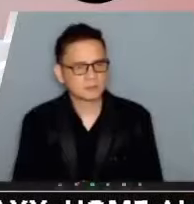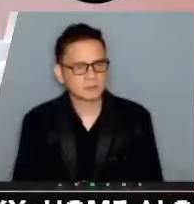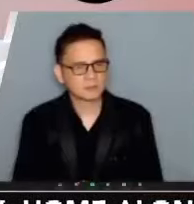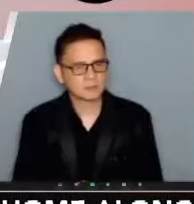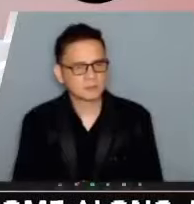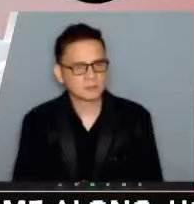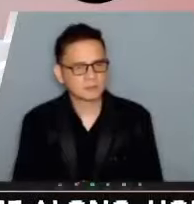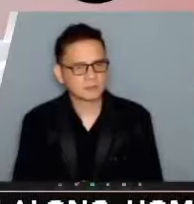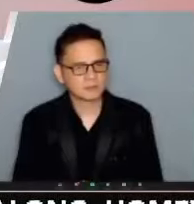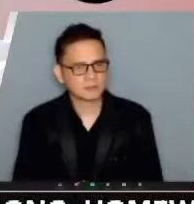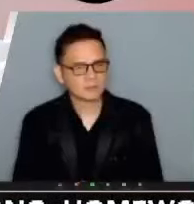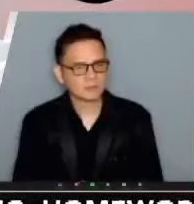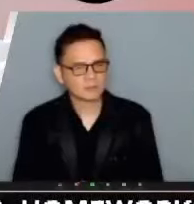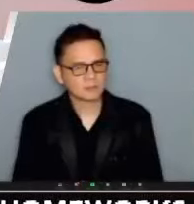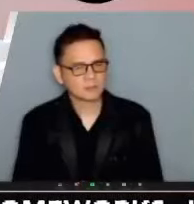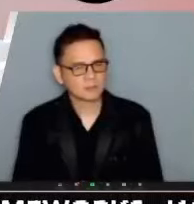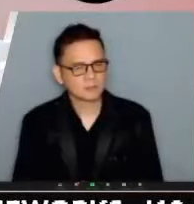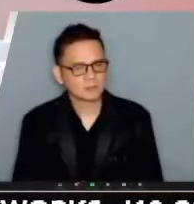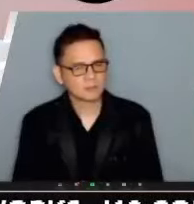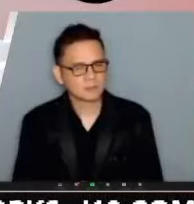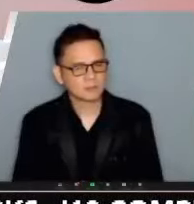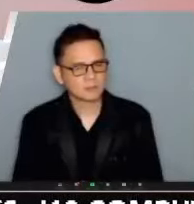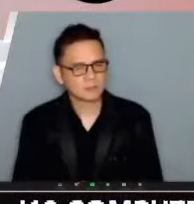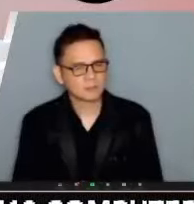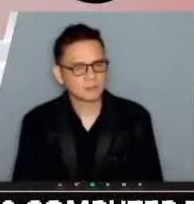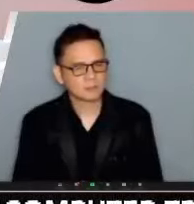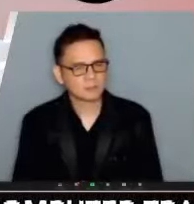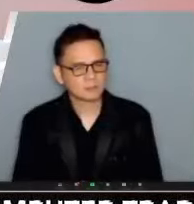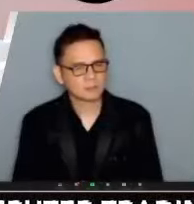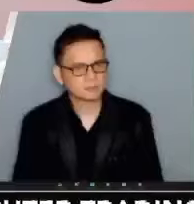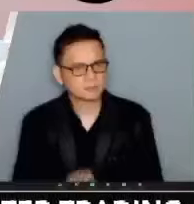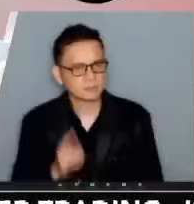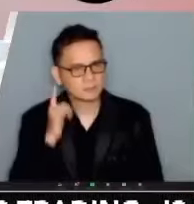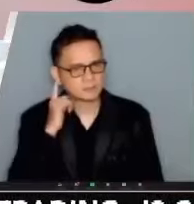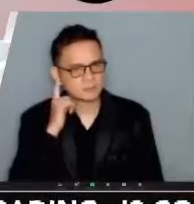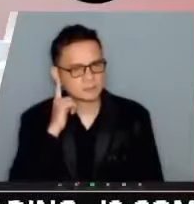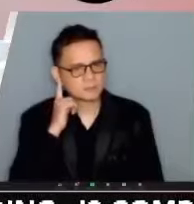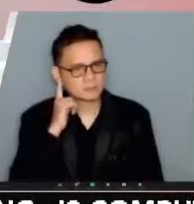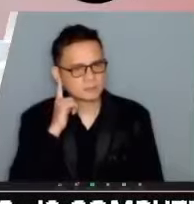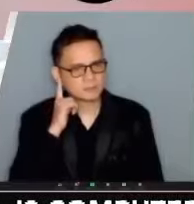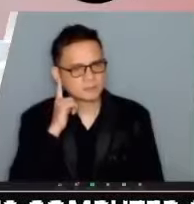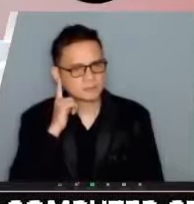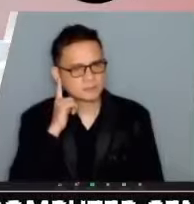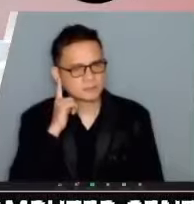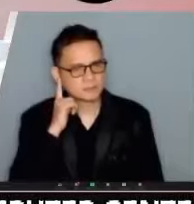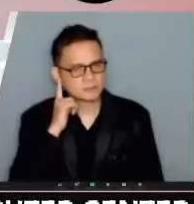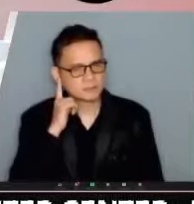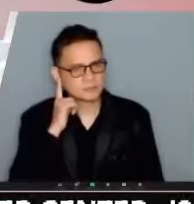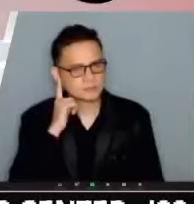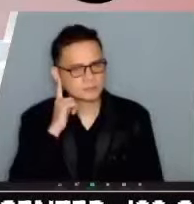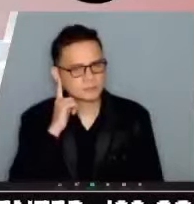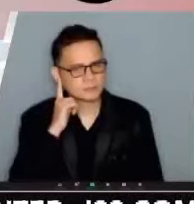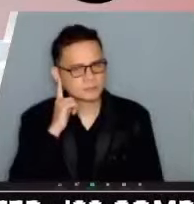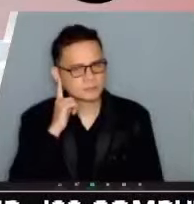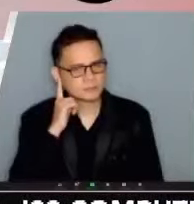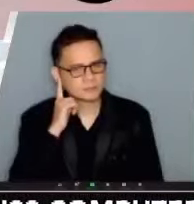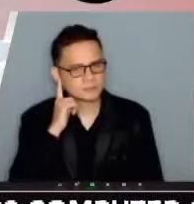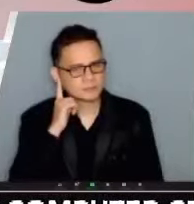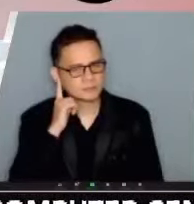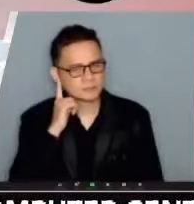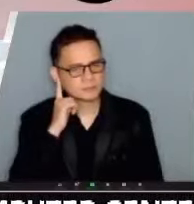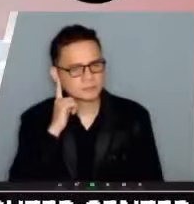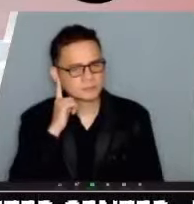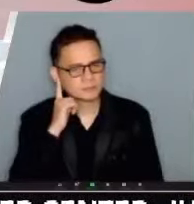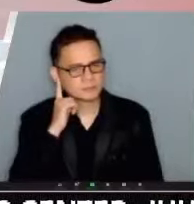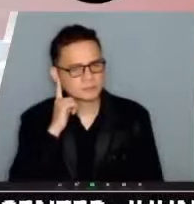po yun. Umanti yung Israel sa Gaza, dito nag-umpisa yung buong problema sa Middle East region. Kaya bilang